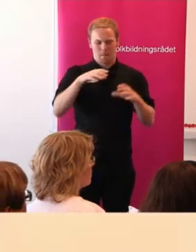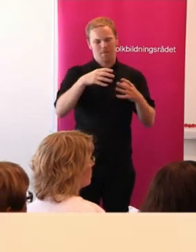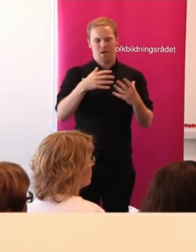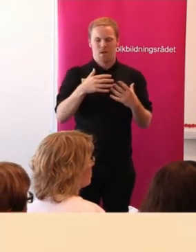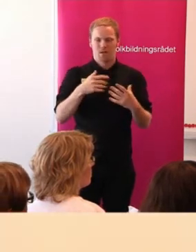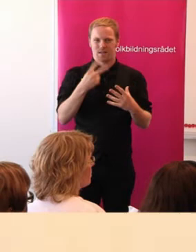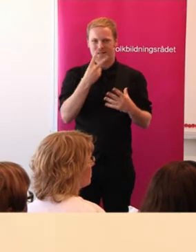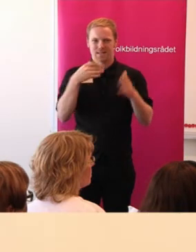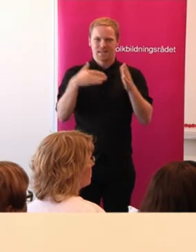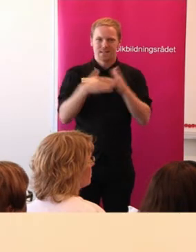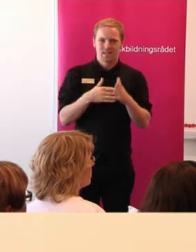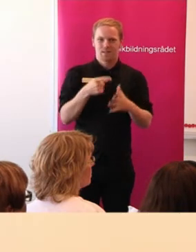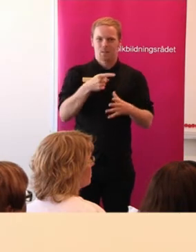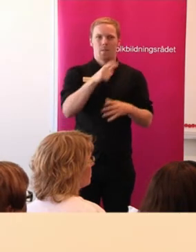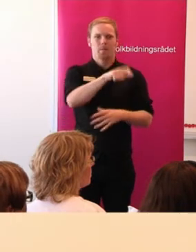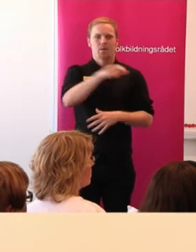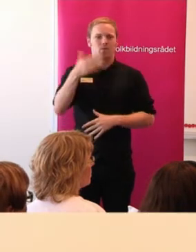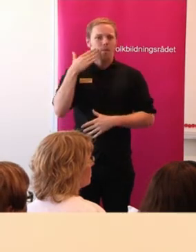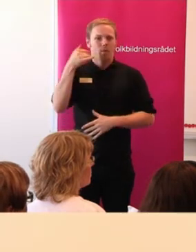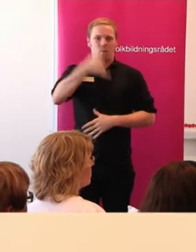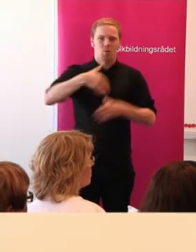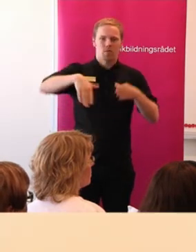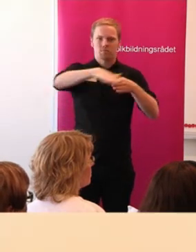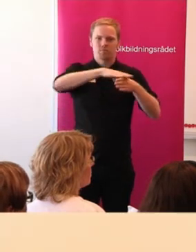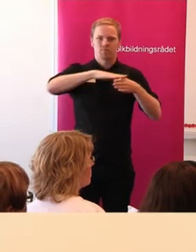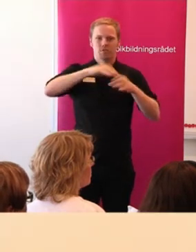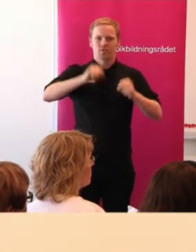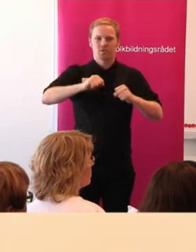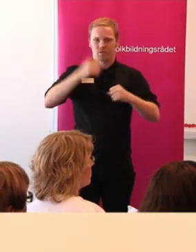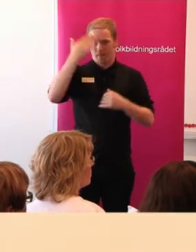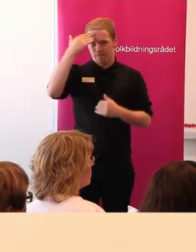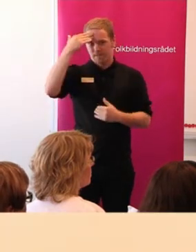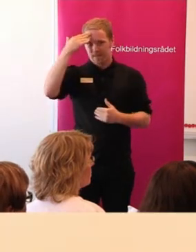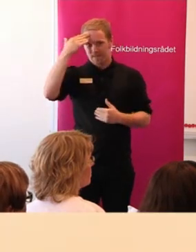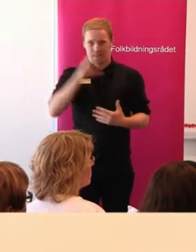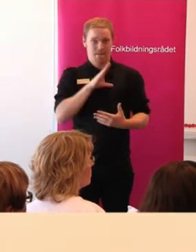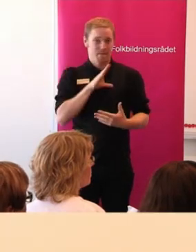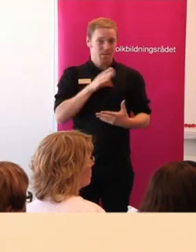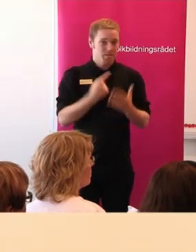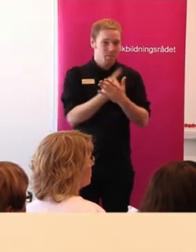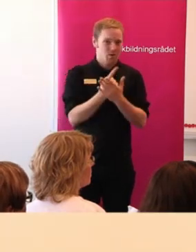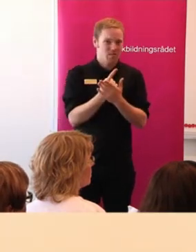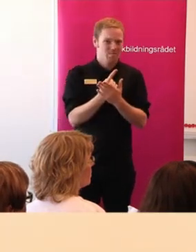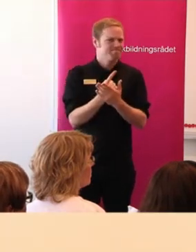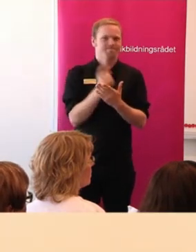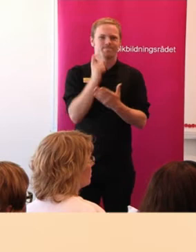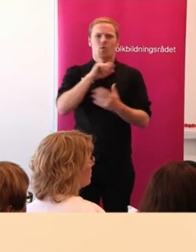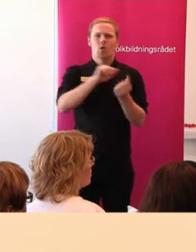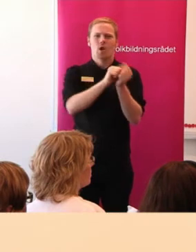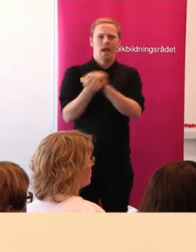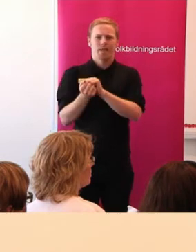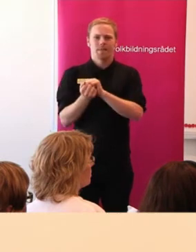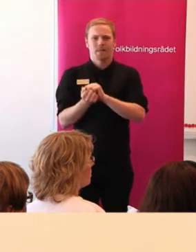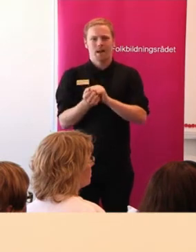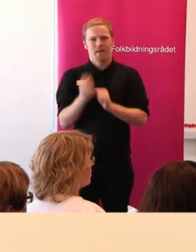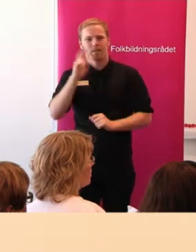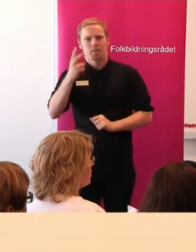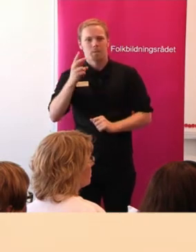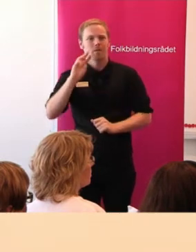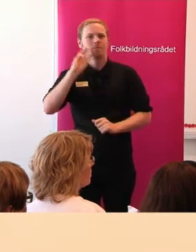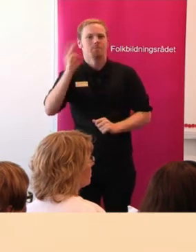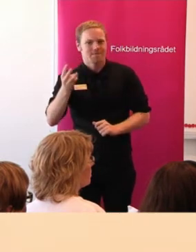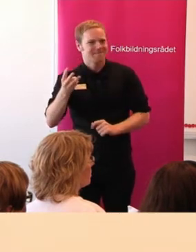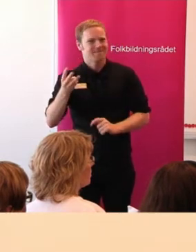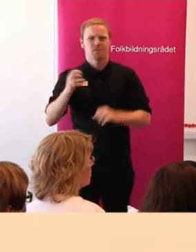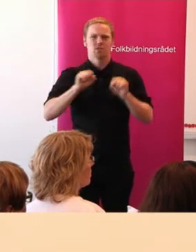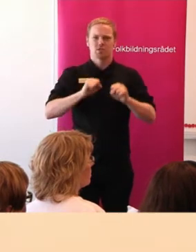känna till att den här möjligheten finns. Då går det inte att ändra politik eller satsning vartannat år eller var tredje år, utan det får hänga i lite grann. Det